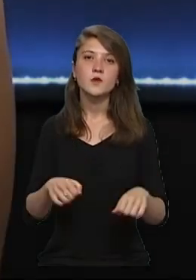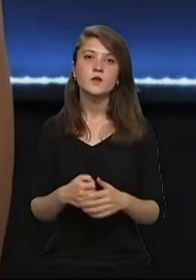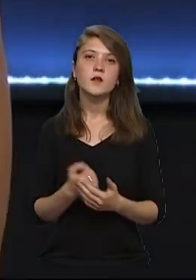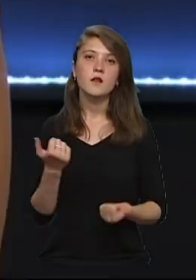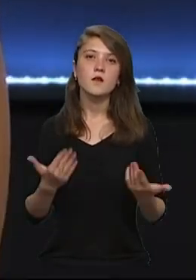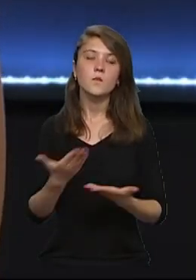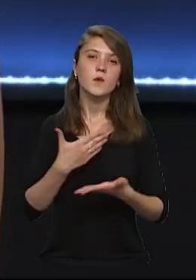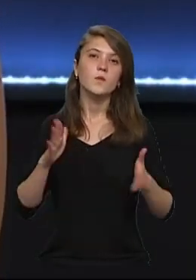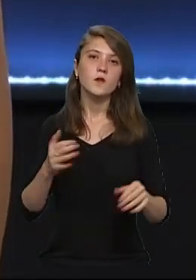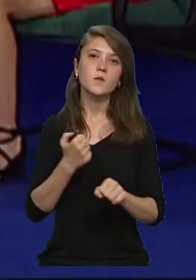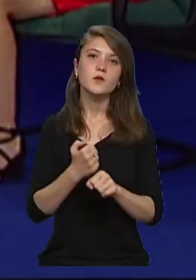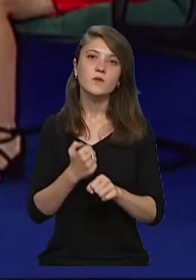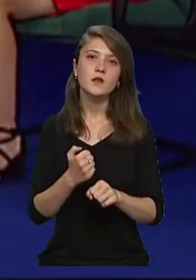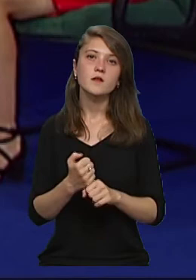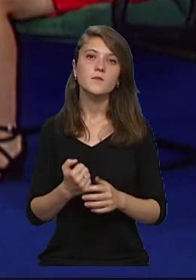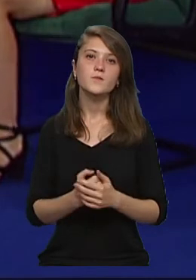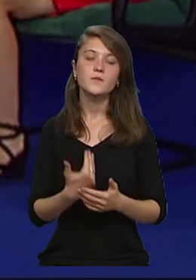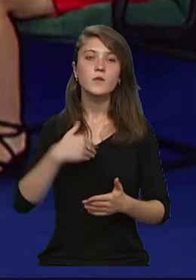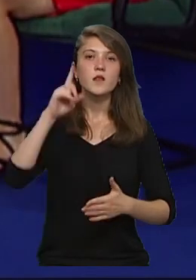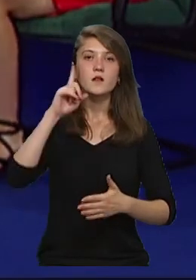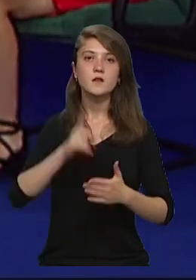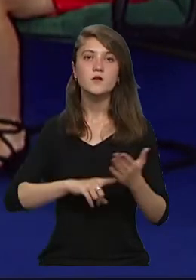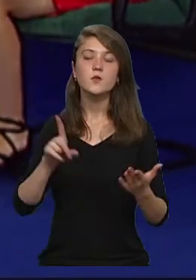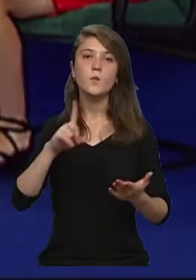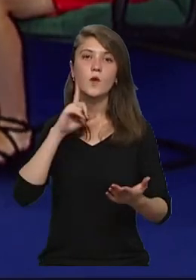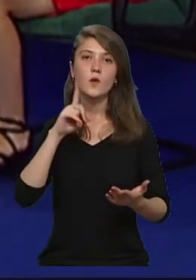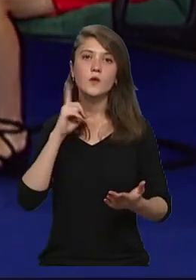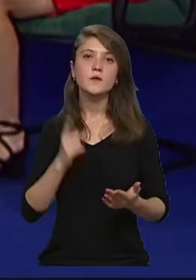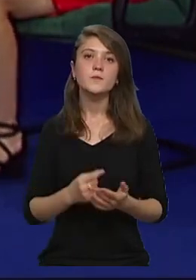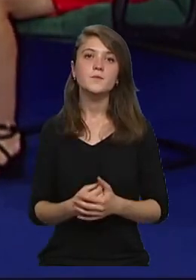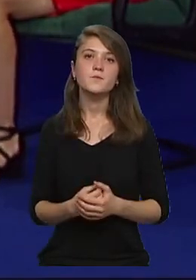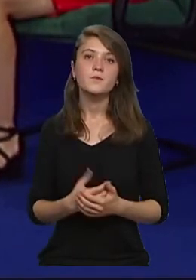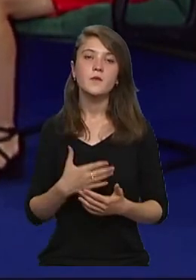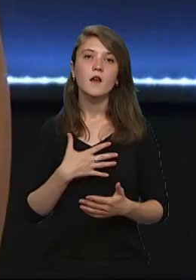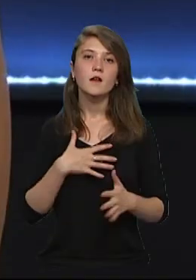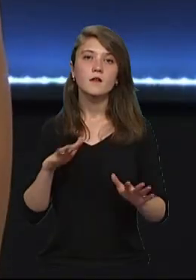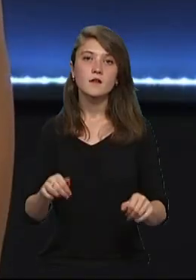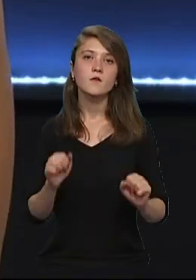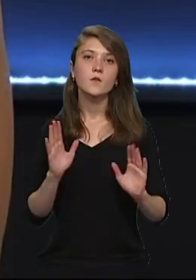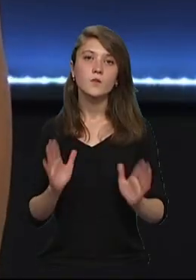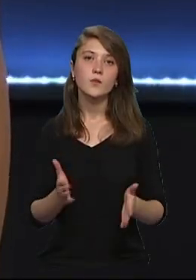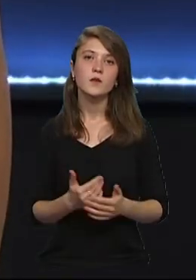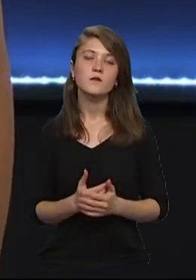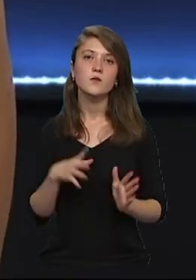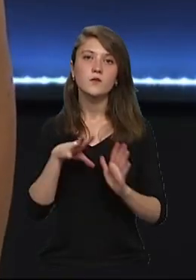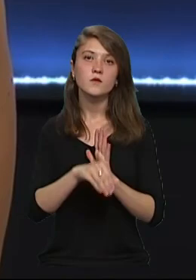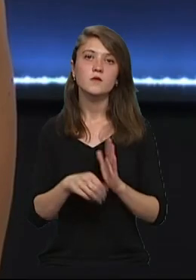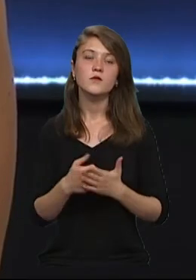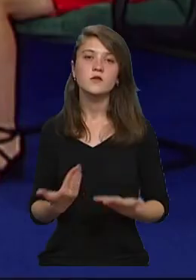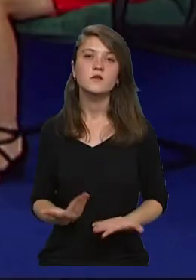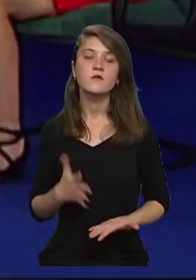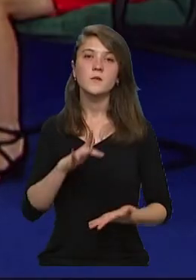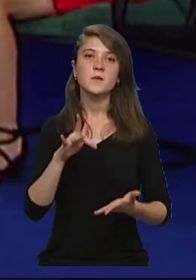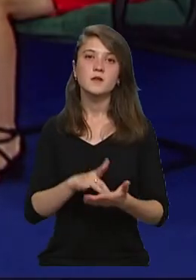Але ми будемо працювати, і я надіюсь, що молодь активно буде долучатися до всього життя міста.